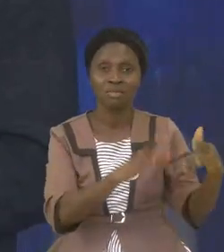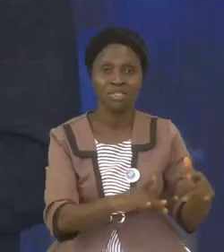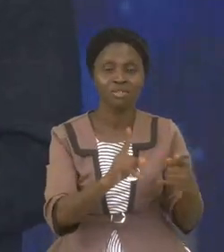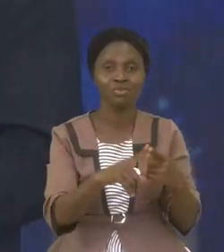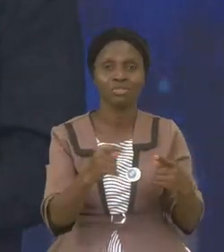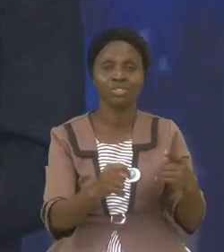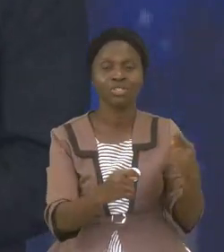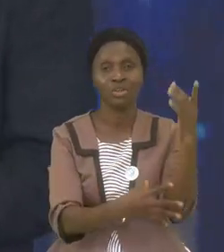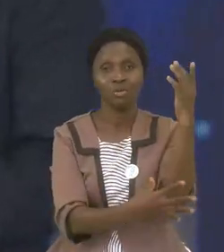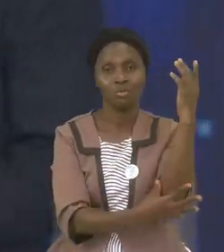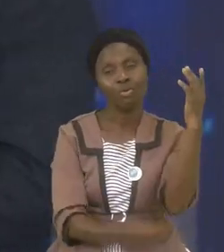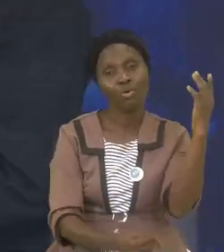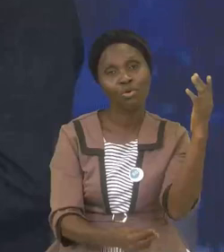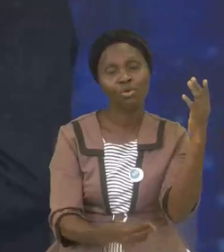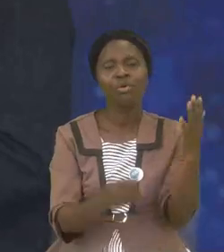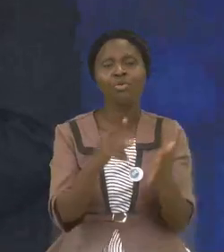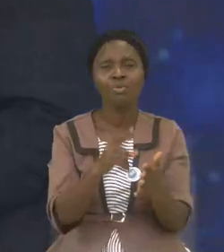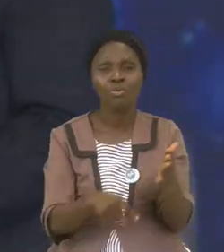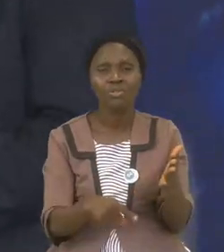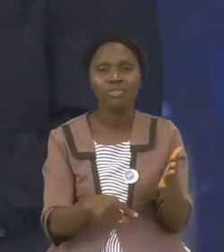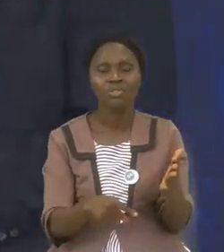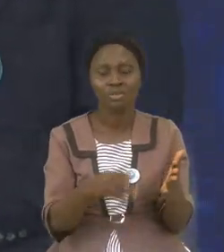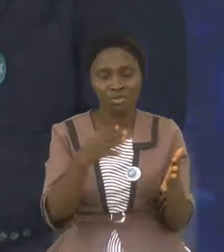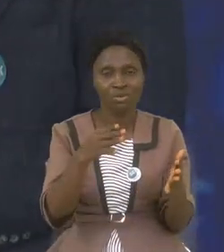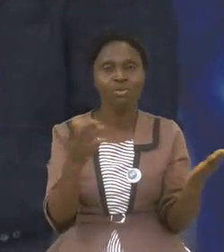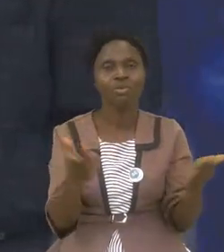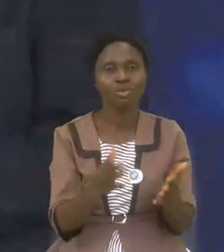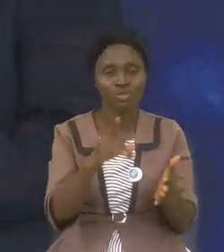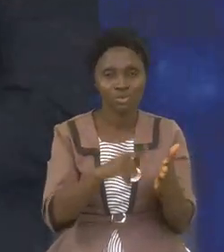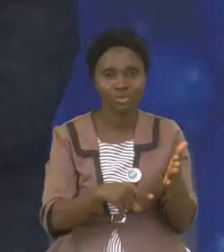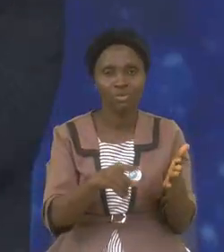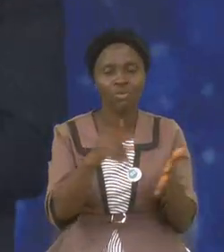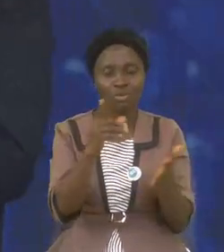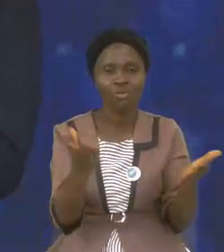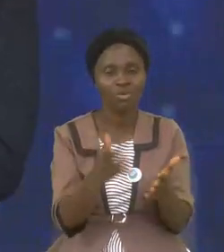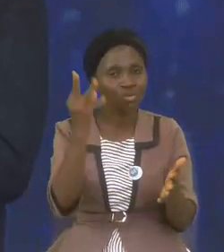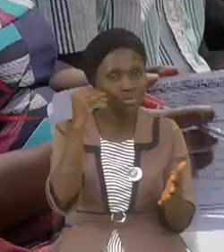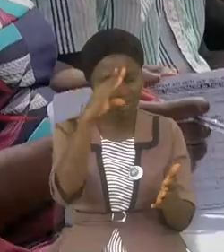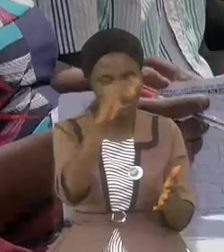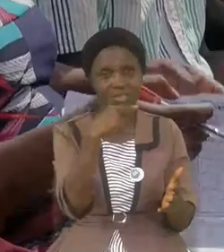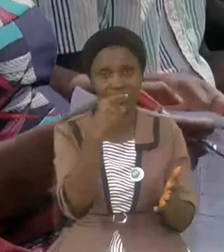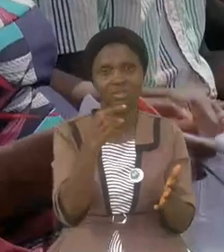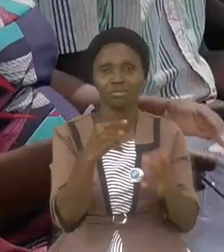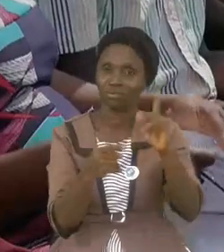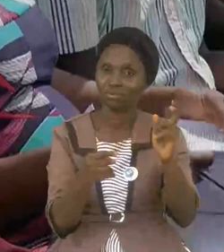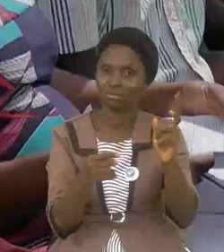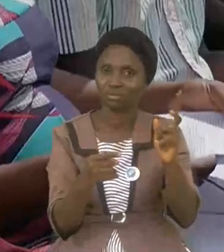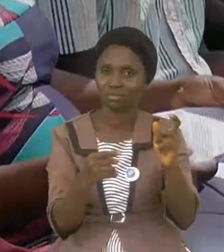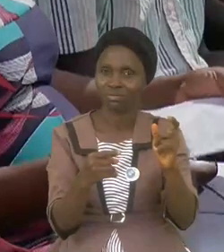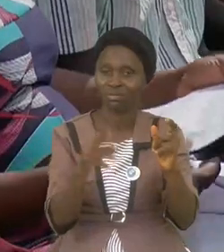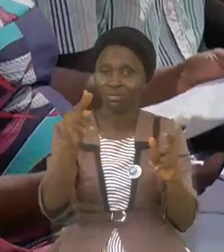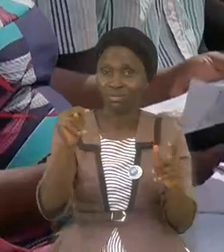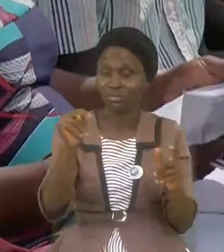tes iniquités, en usant de compassion envers les malheureux. Et dit